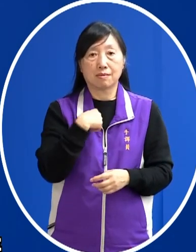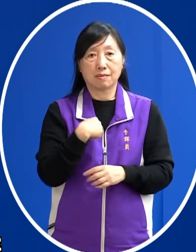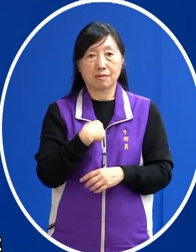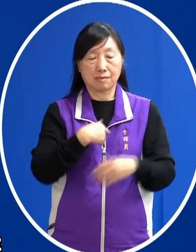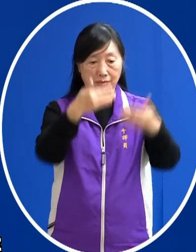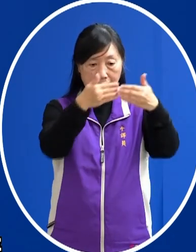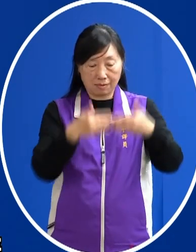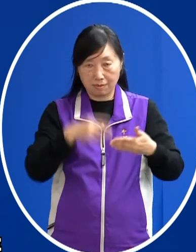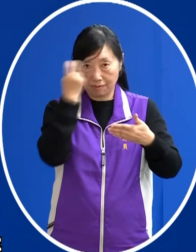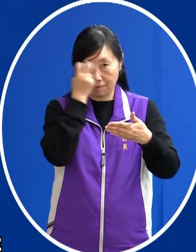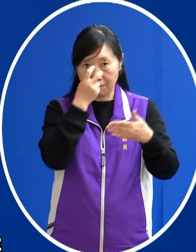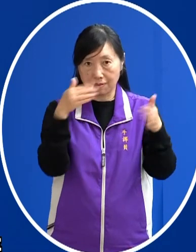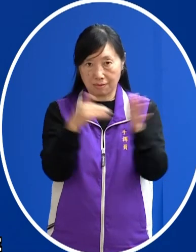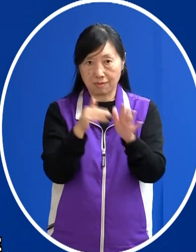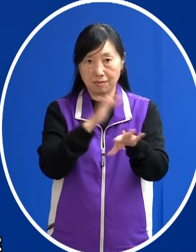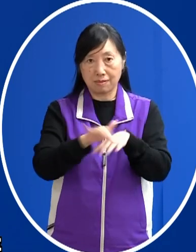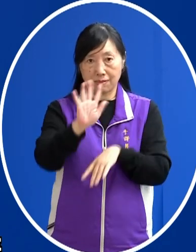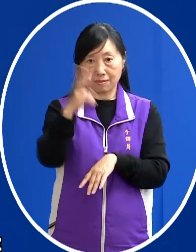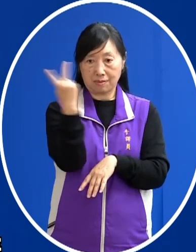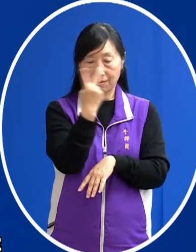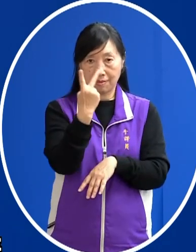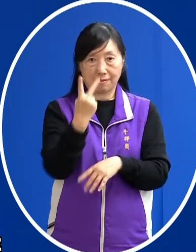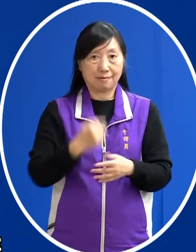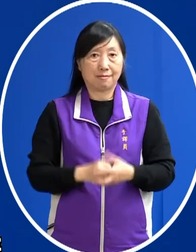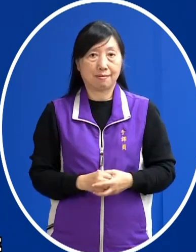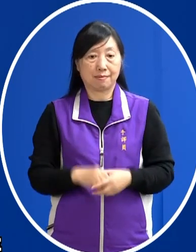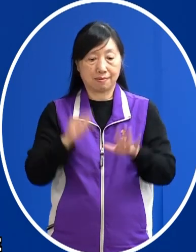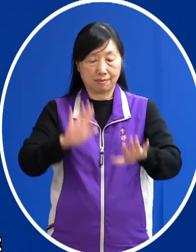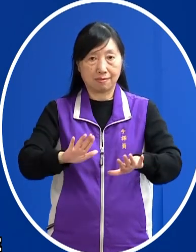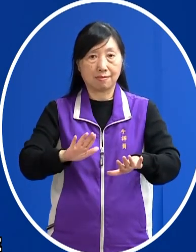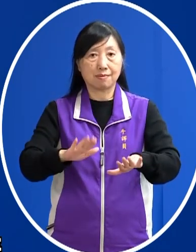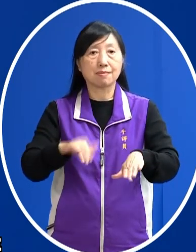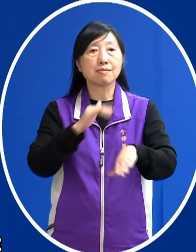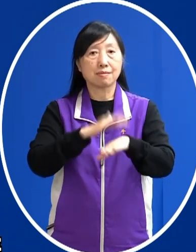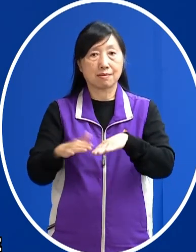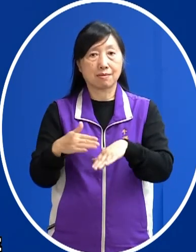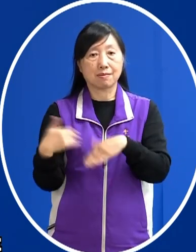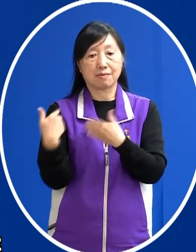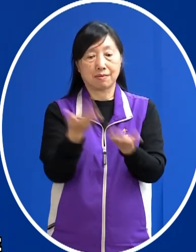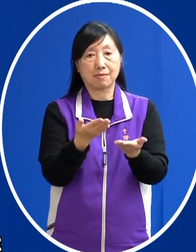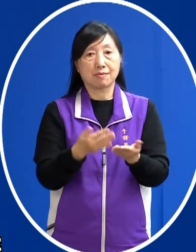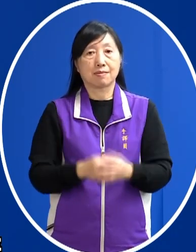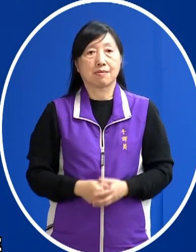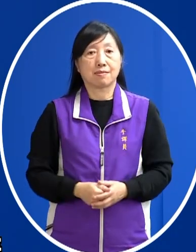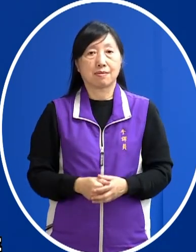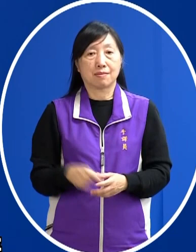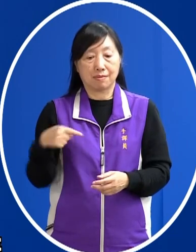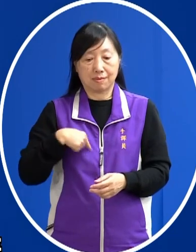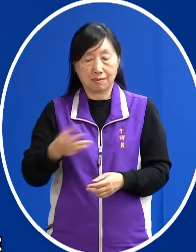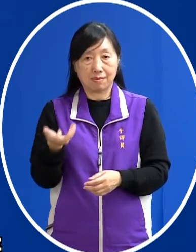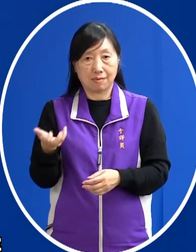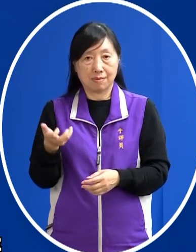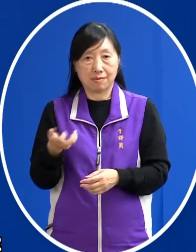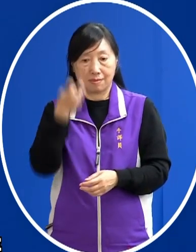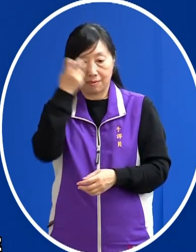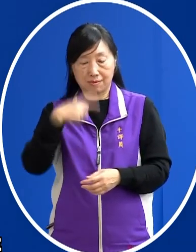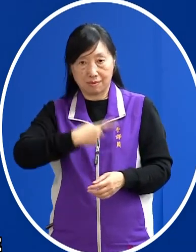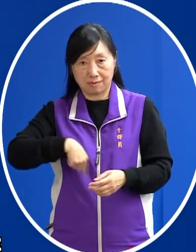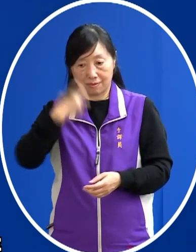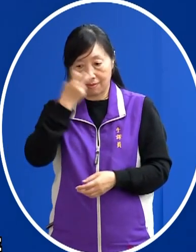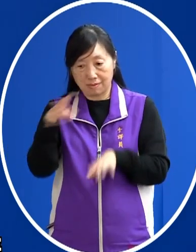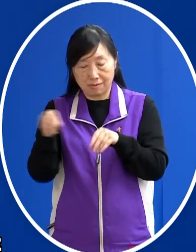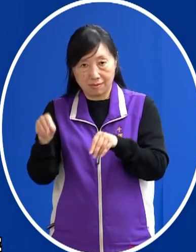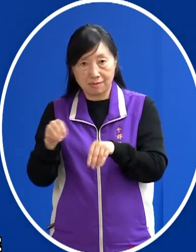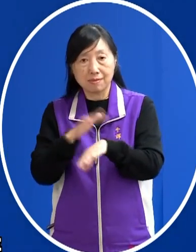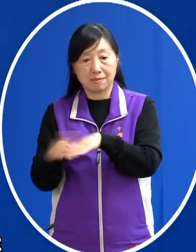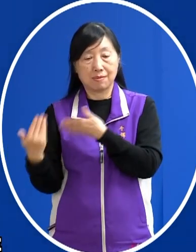审查，那目前会有2个案子，我们在本周就会提供这些相关的检体来进行后续的